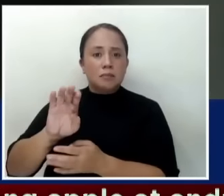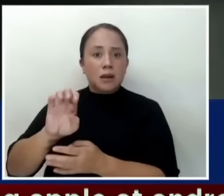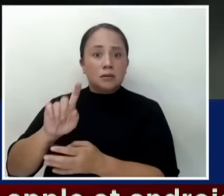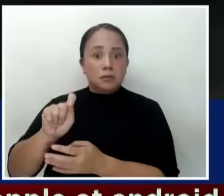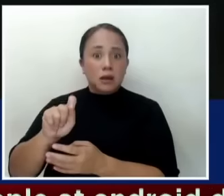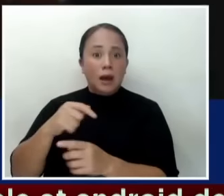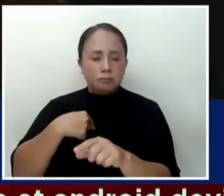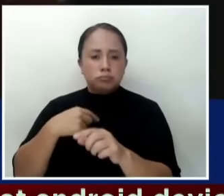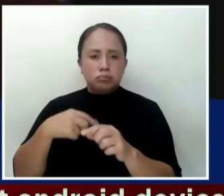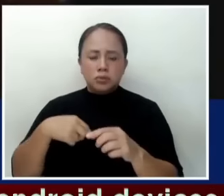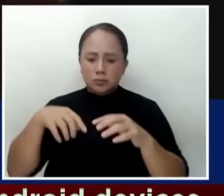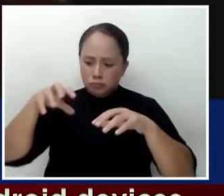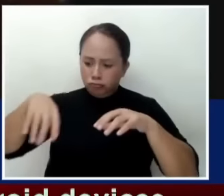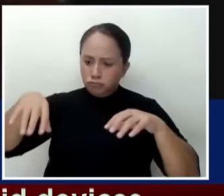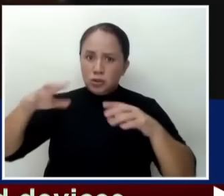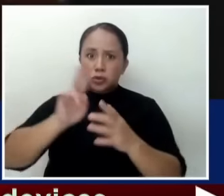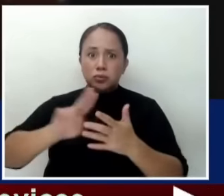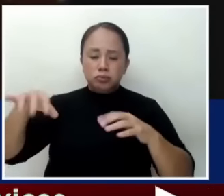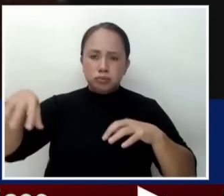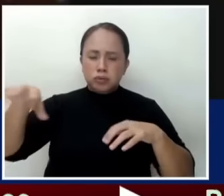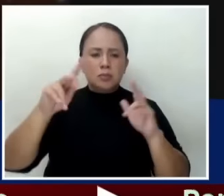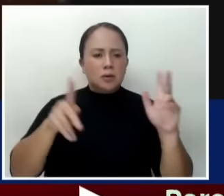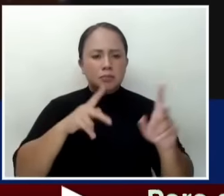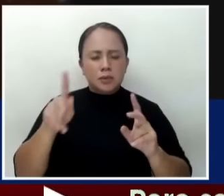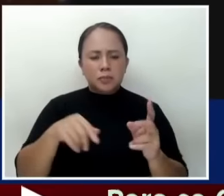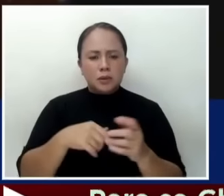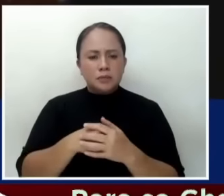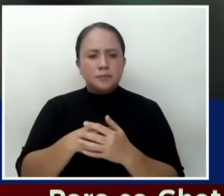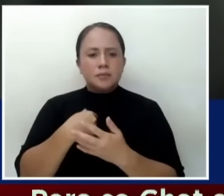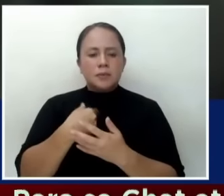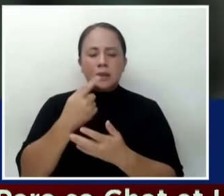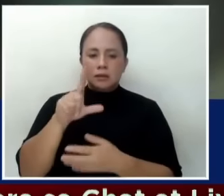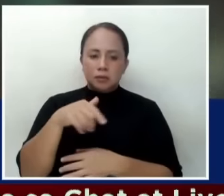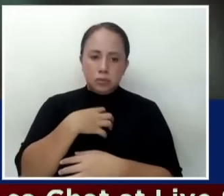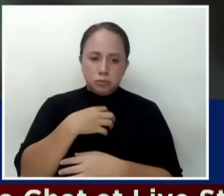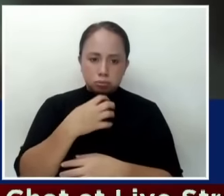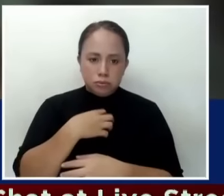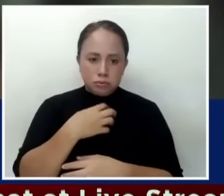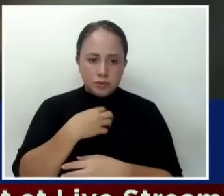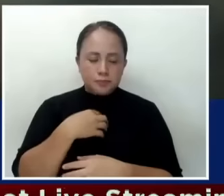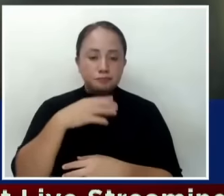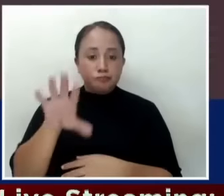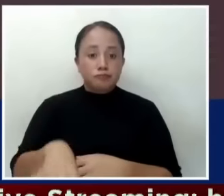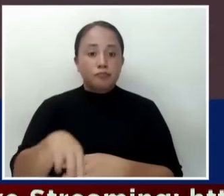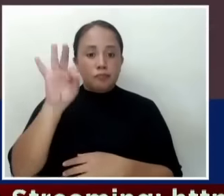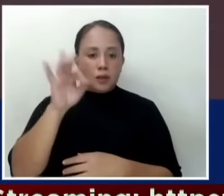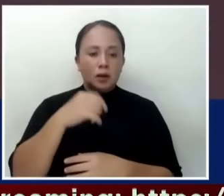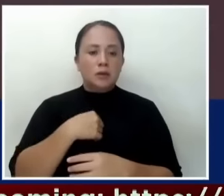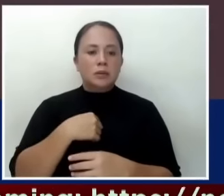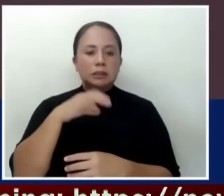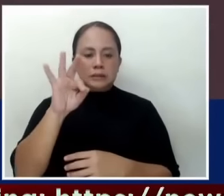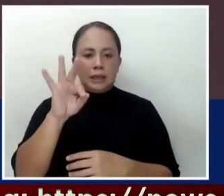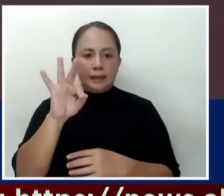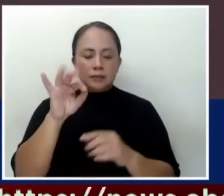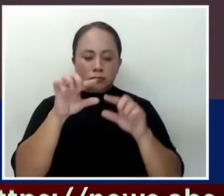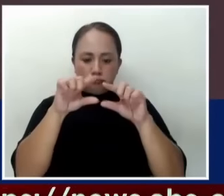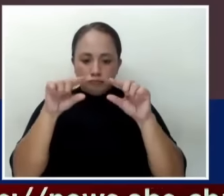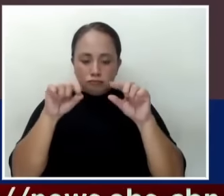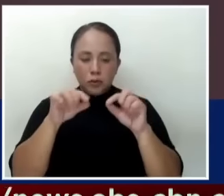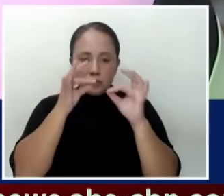mga residente ng area ay nagko-complain. Nabawi sa lugar ang siyam na sachet ng shabu at ilang